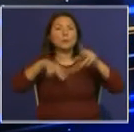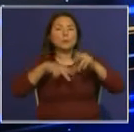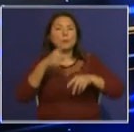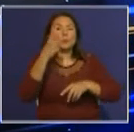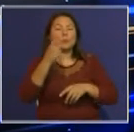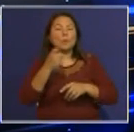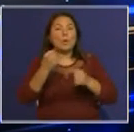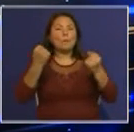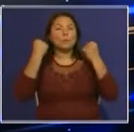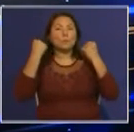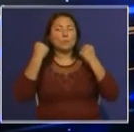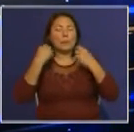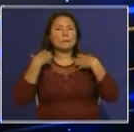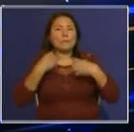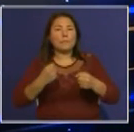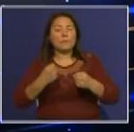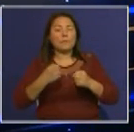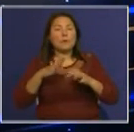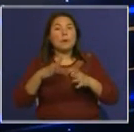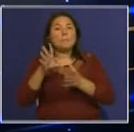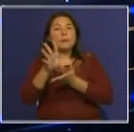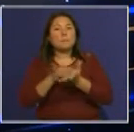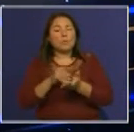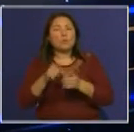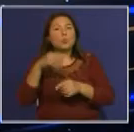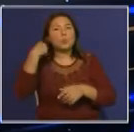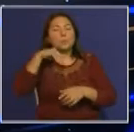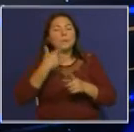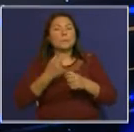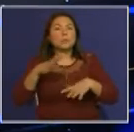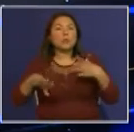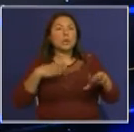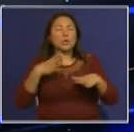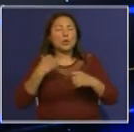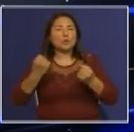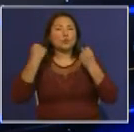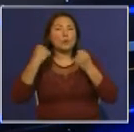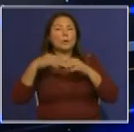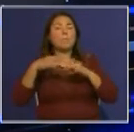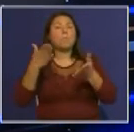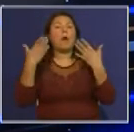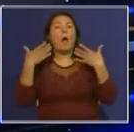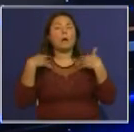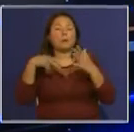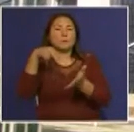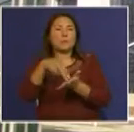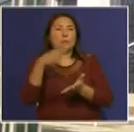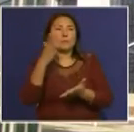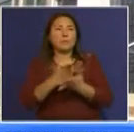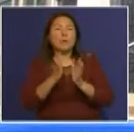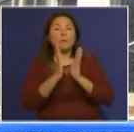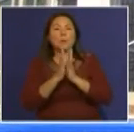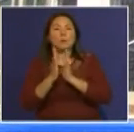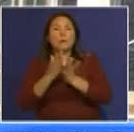100 физкультурно-оздоровительных комплексов. В пример он привел Турцию, где тренажеры стоят в парках и дворах. Призвал